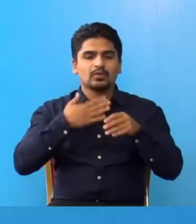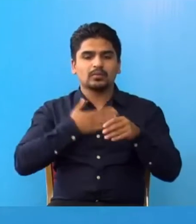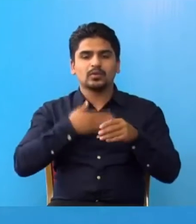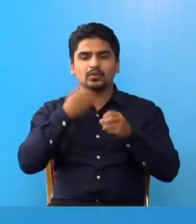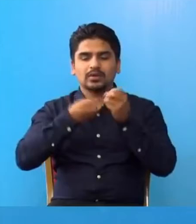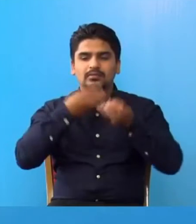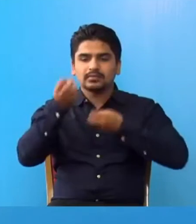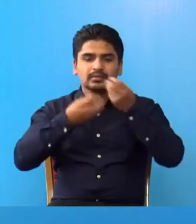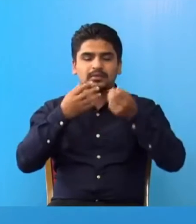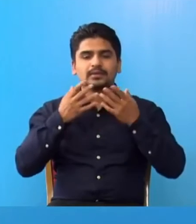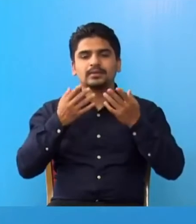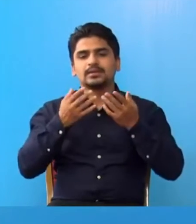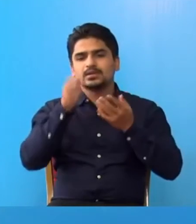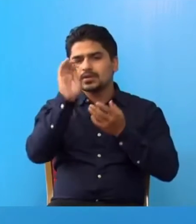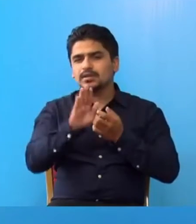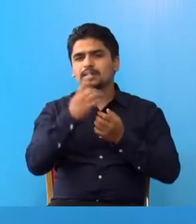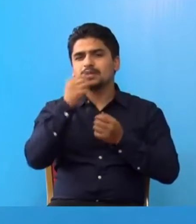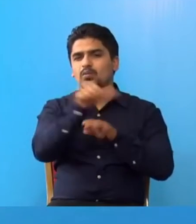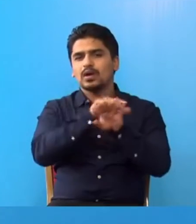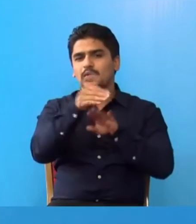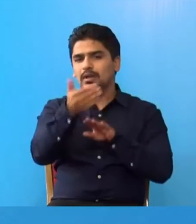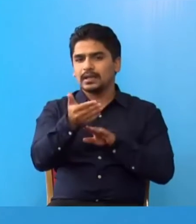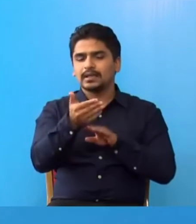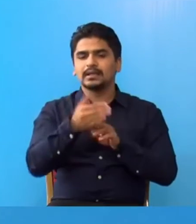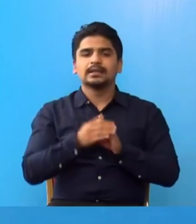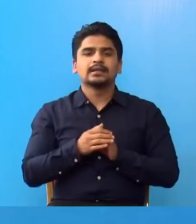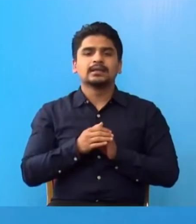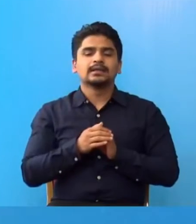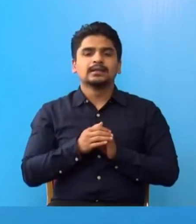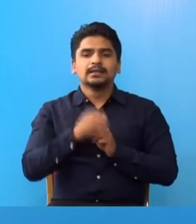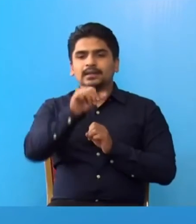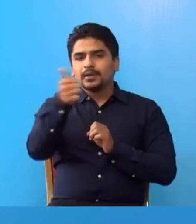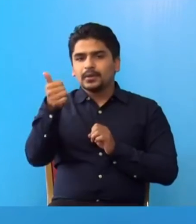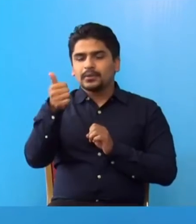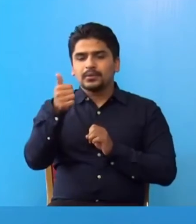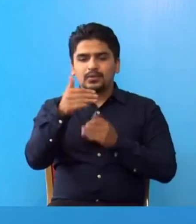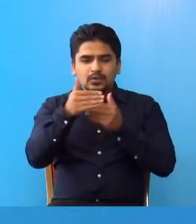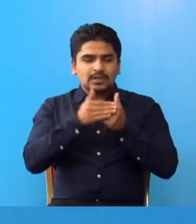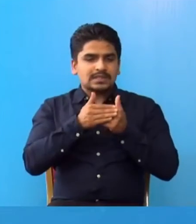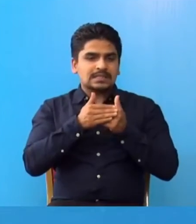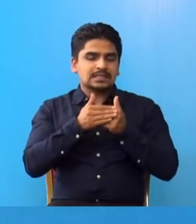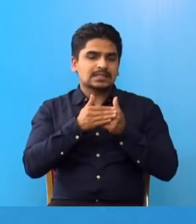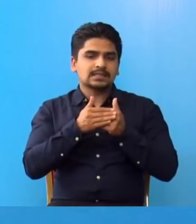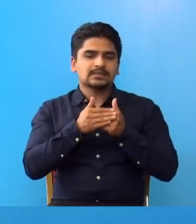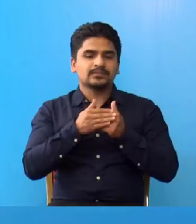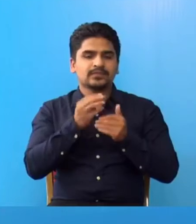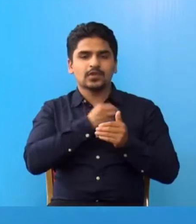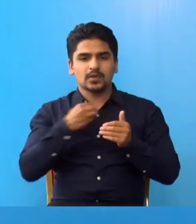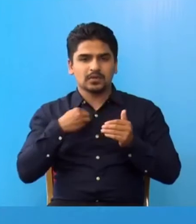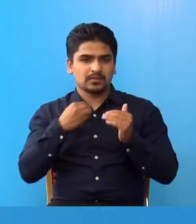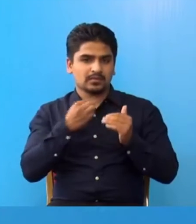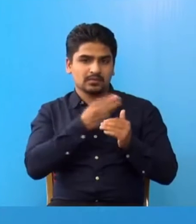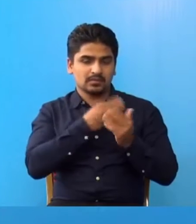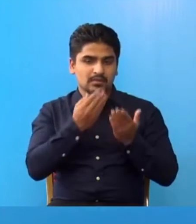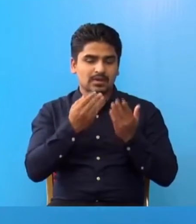अरु बायर निकालना दिये रहा np.. वहाहिए उन्लै नजीक को चेकाहत्छा हुथ